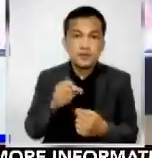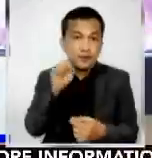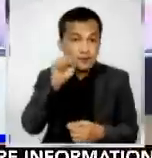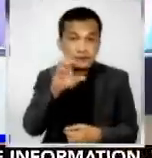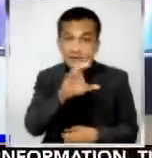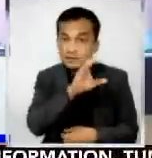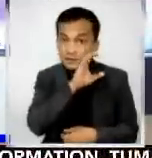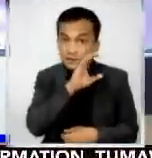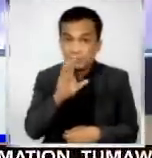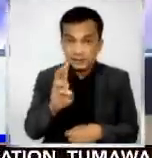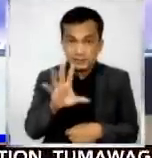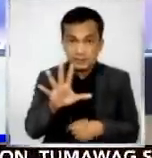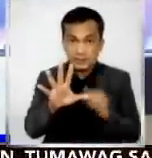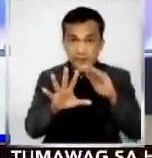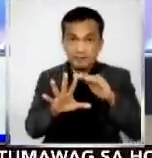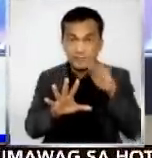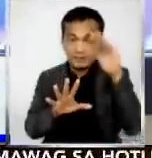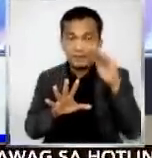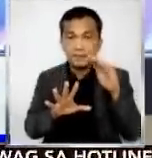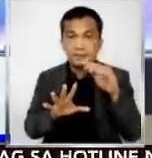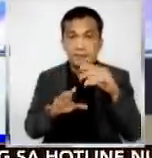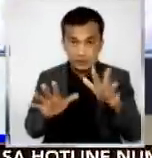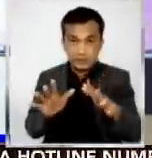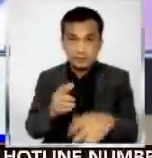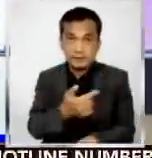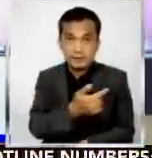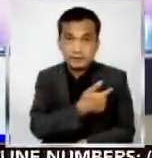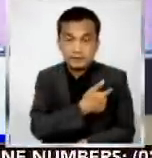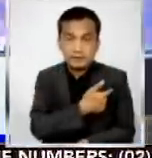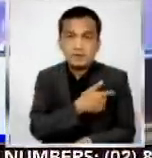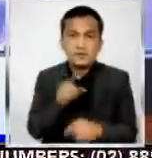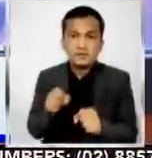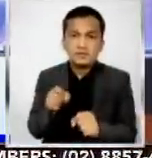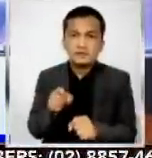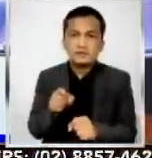above, pagka once na na-vaccinate na, they can go to